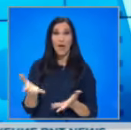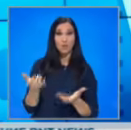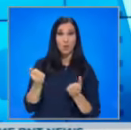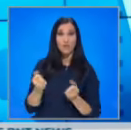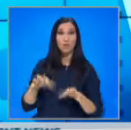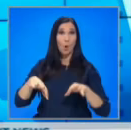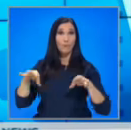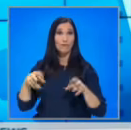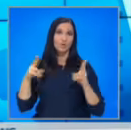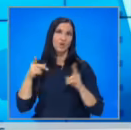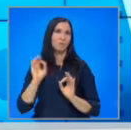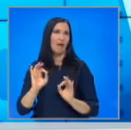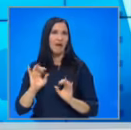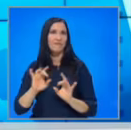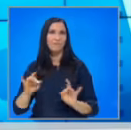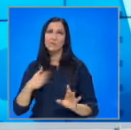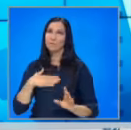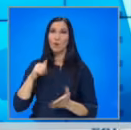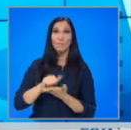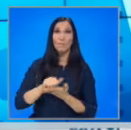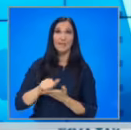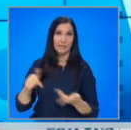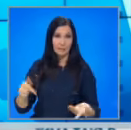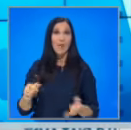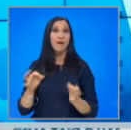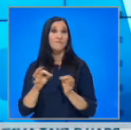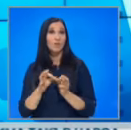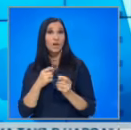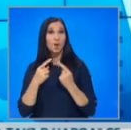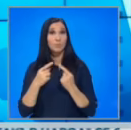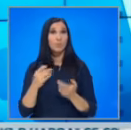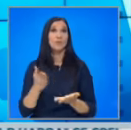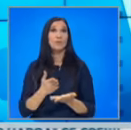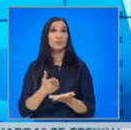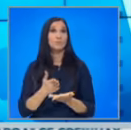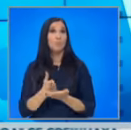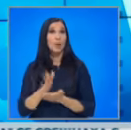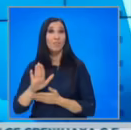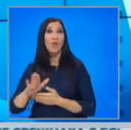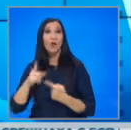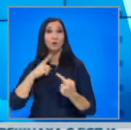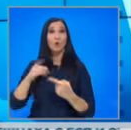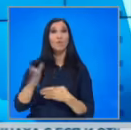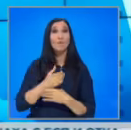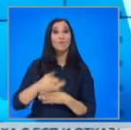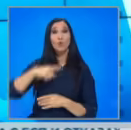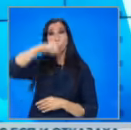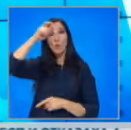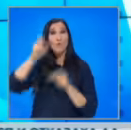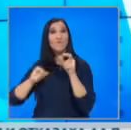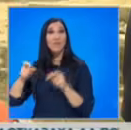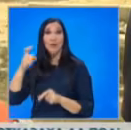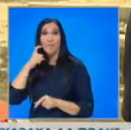се появиха по медиите тези дни. Фандъкова коментира, че според нея договорът между топлофикация и Булгаргаз е с бъркан финансов